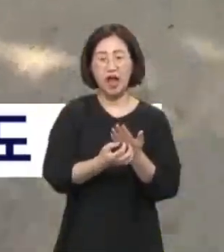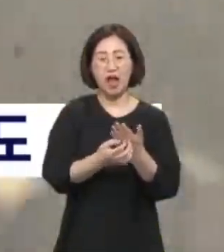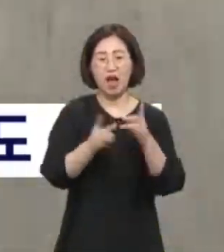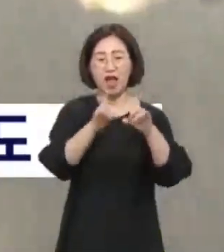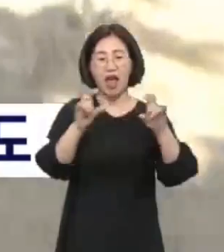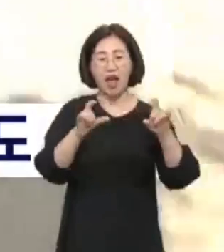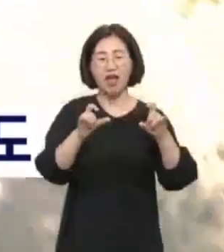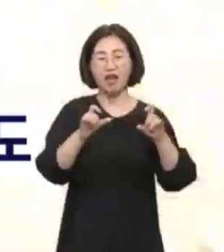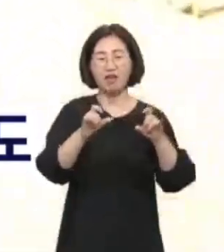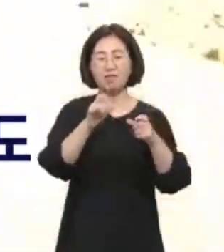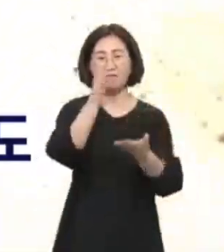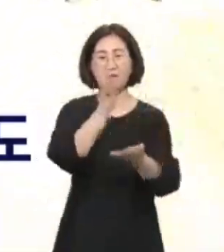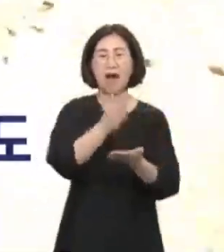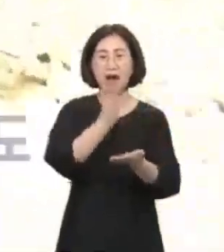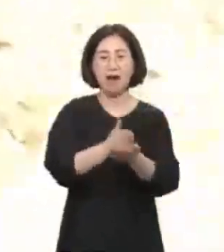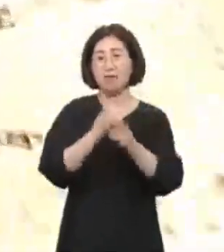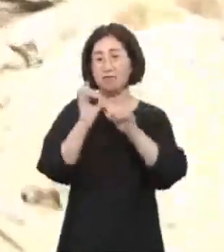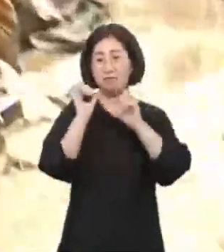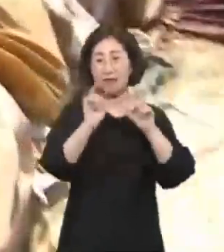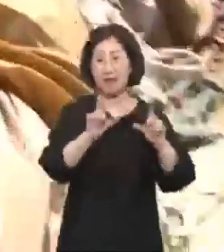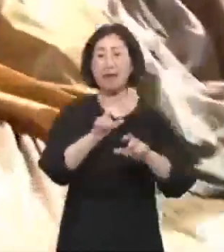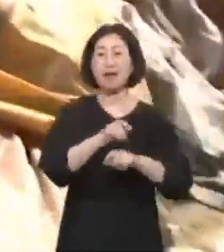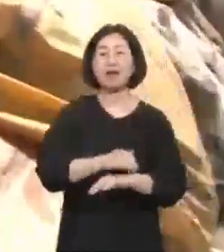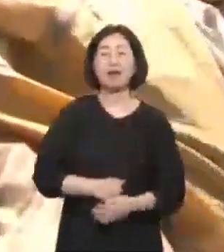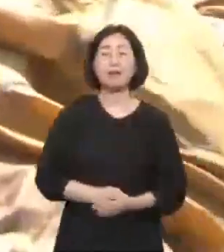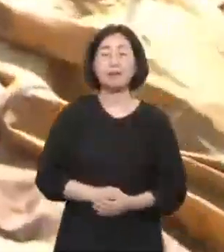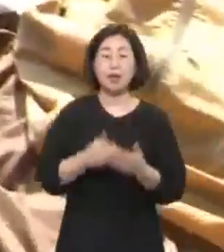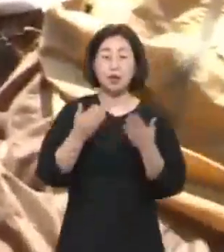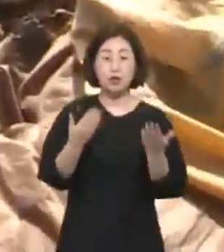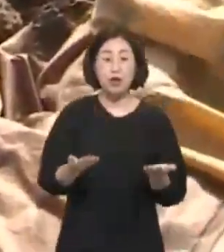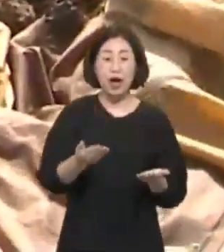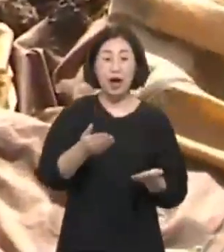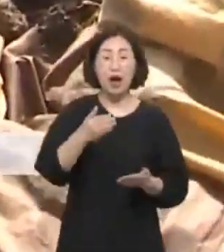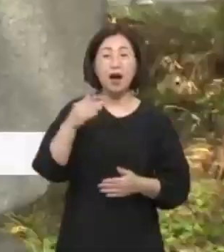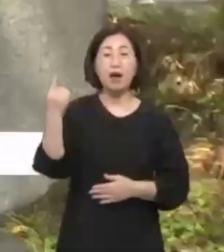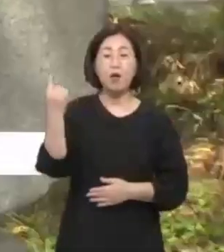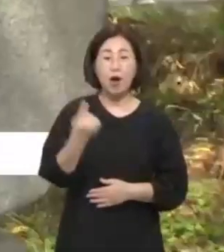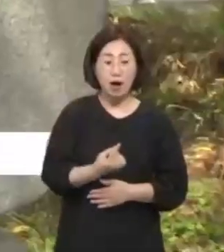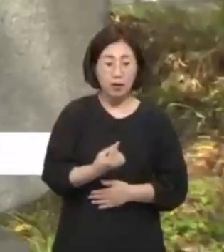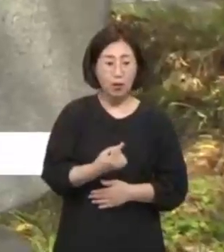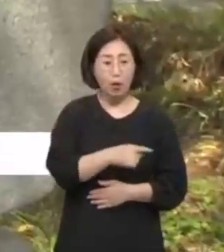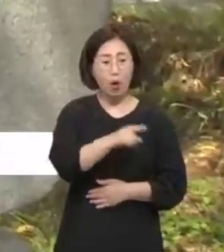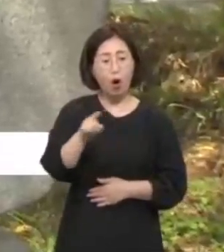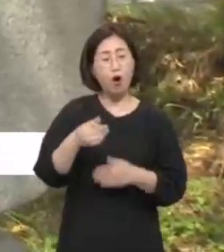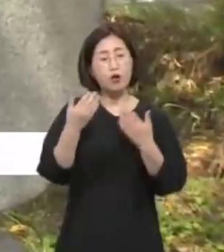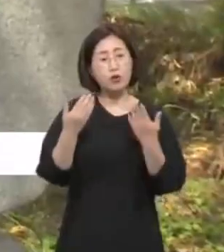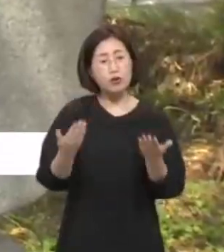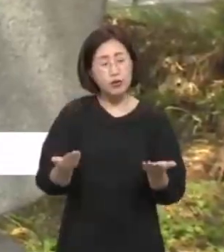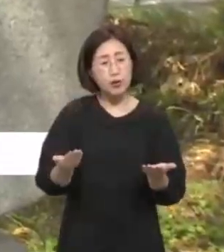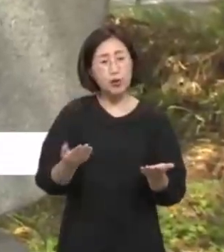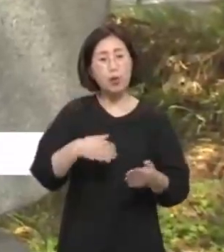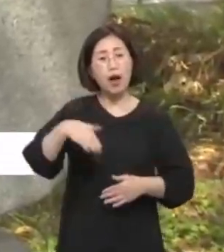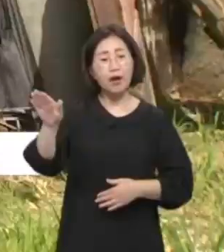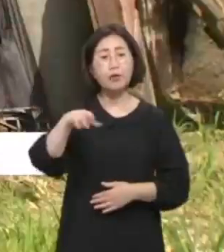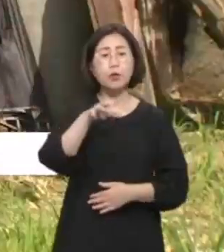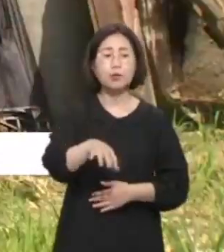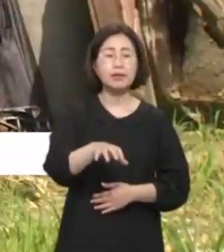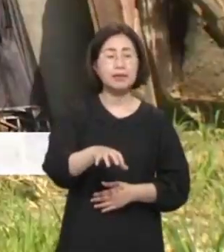지정하는 특단의 조치를 검토하고 있습니다. 휴가철 시민들이 함께 먹고 즐기고 쉬었던 안식처가